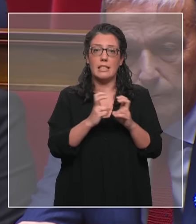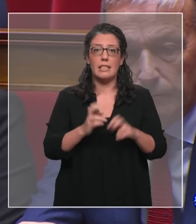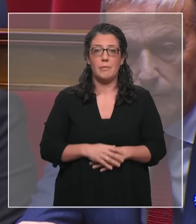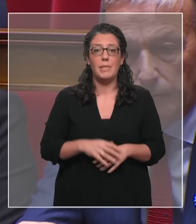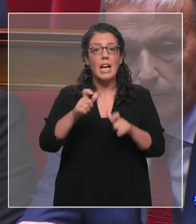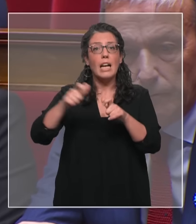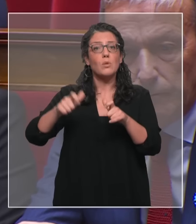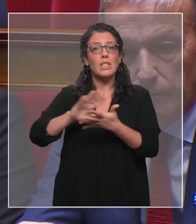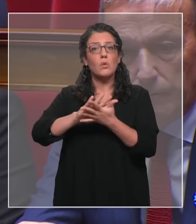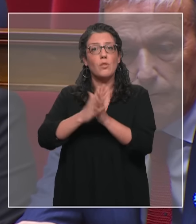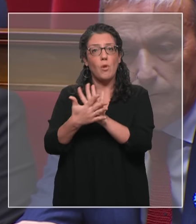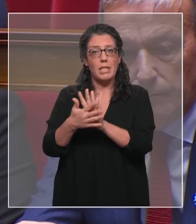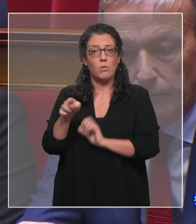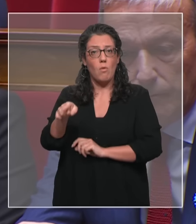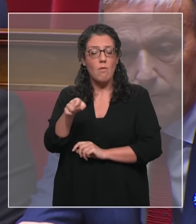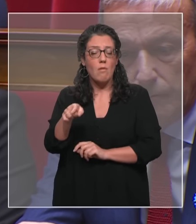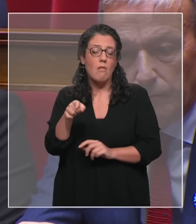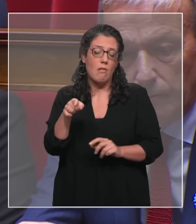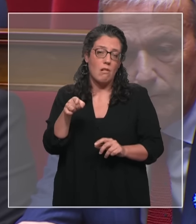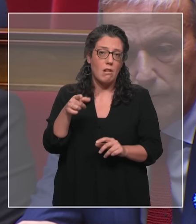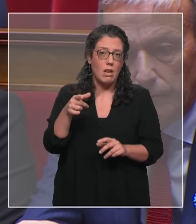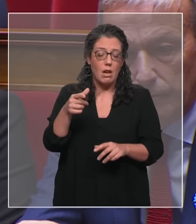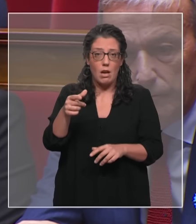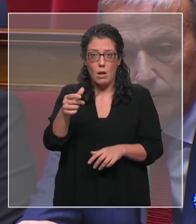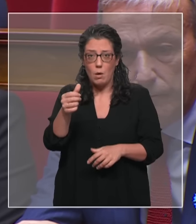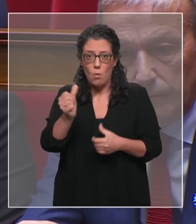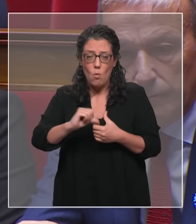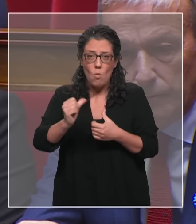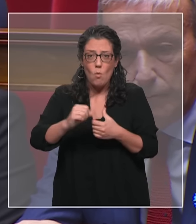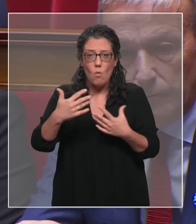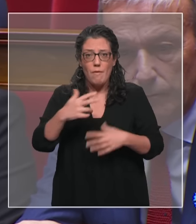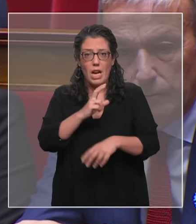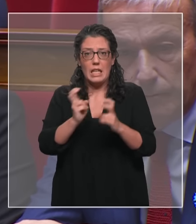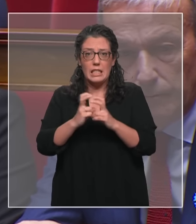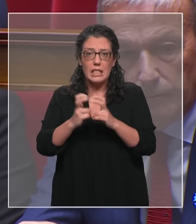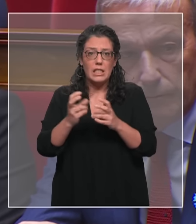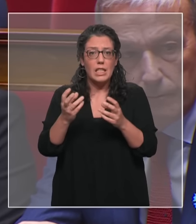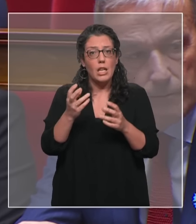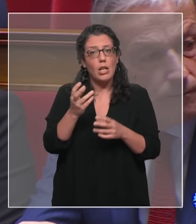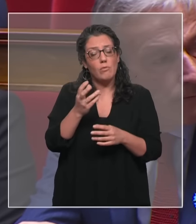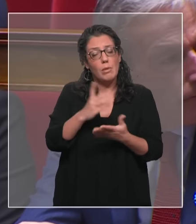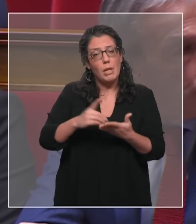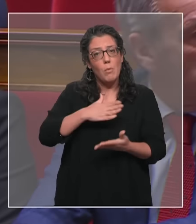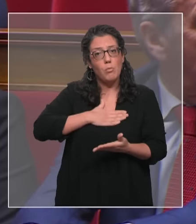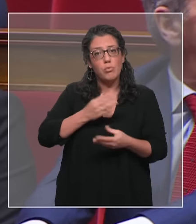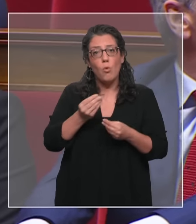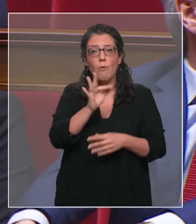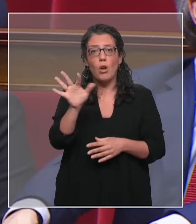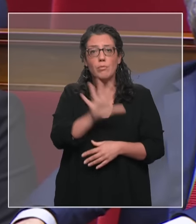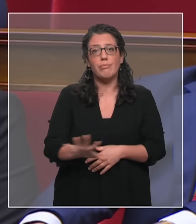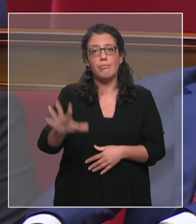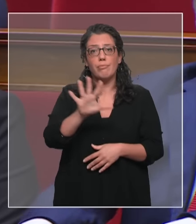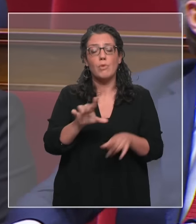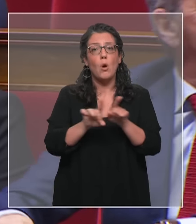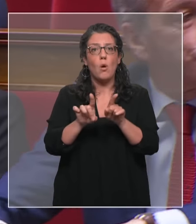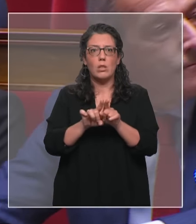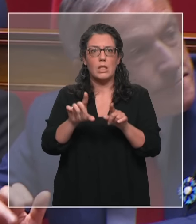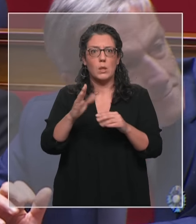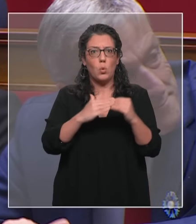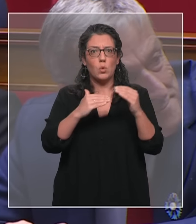très consommatrice, mais aussi très importante, que ce soit dans le Jura ou partout en France. Un autre signal qui doit nous alerter, la construction est en chute